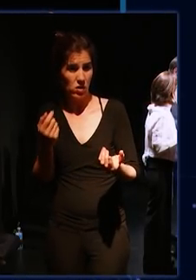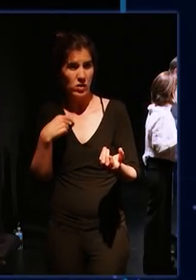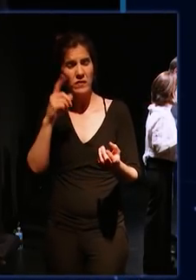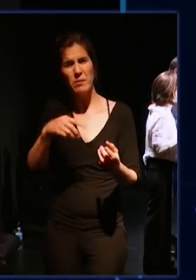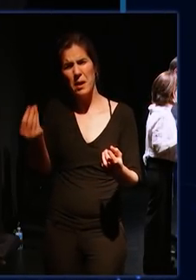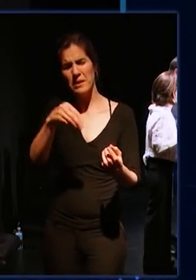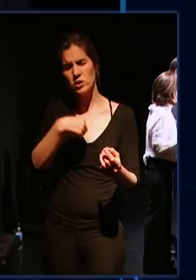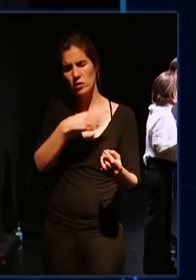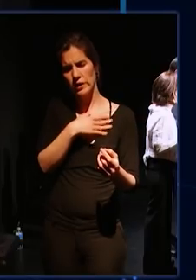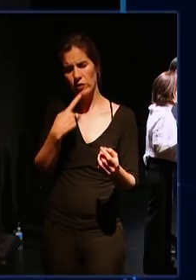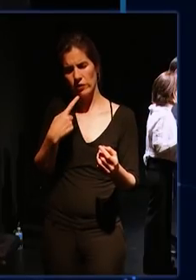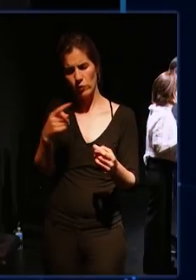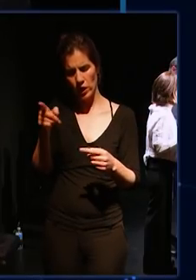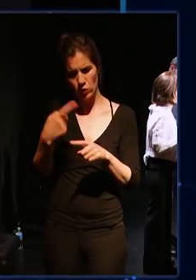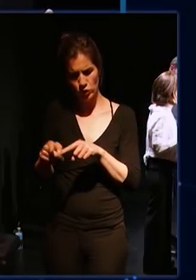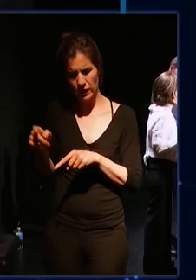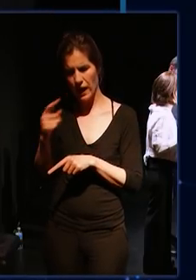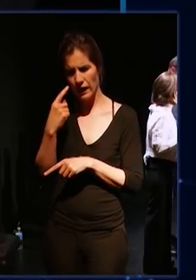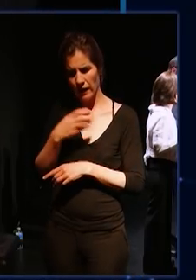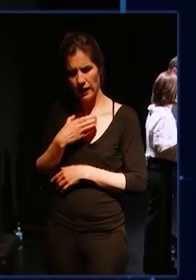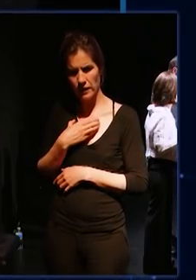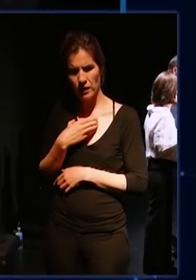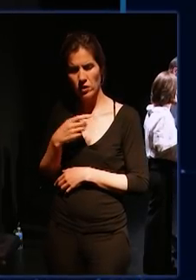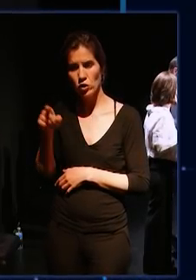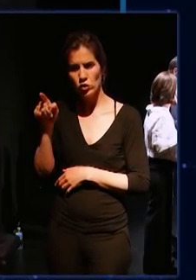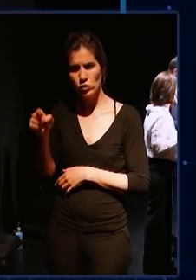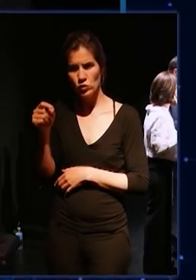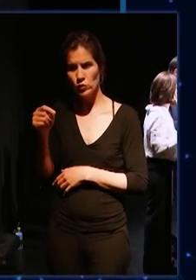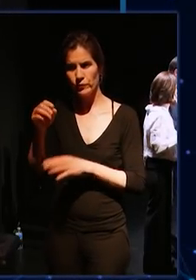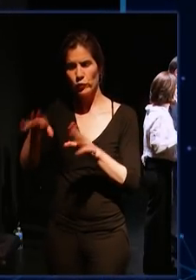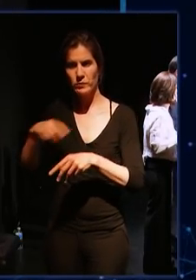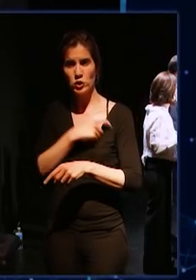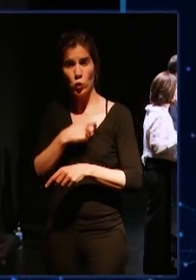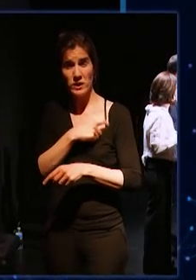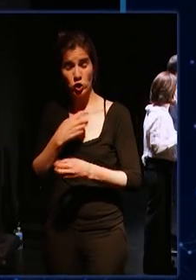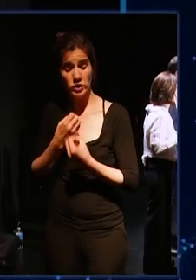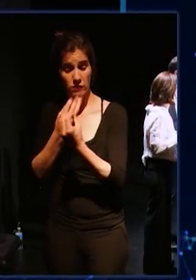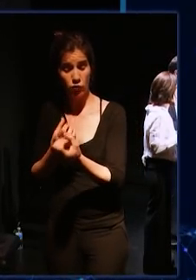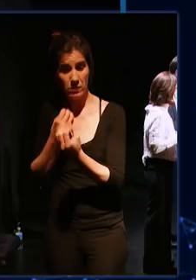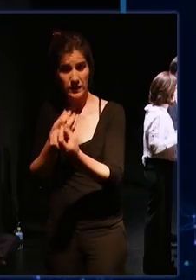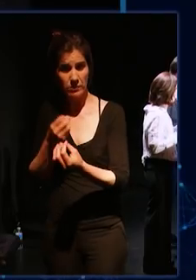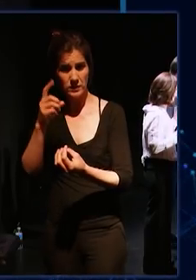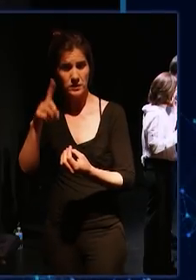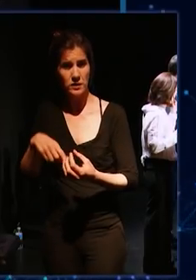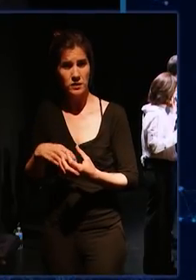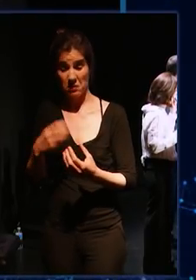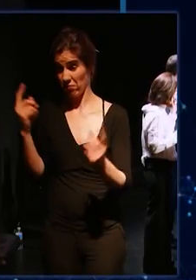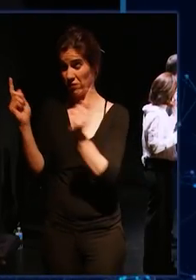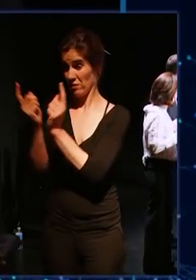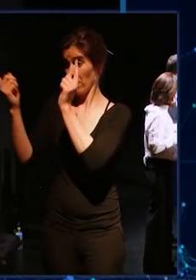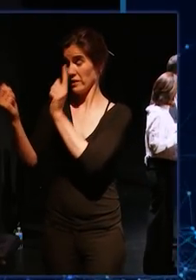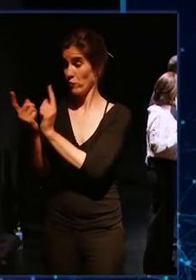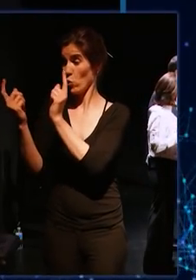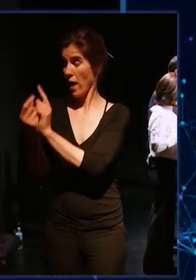cosa. També, vostè, en les comissions informatives i a la vegada que ens hem trobat, ha anat